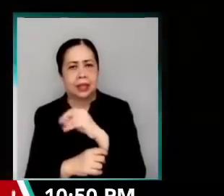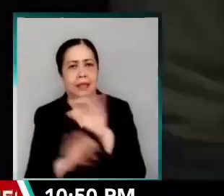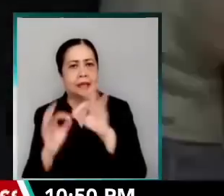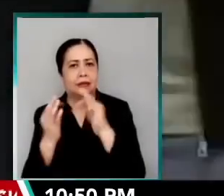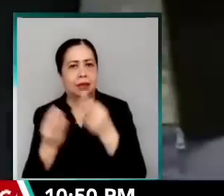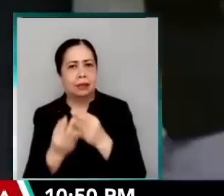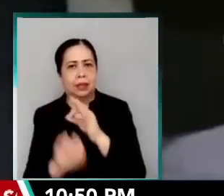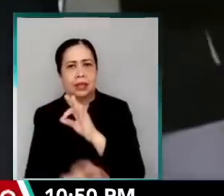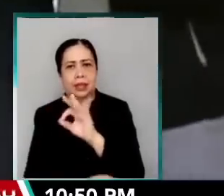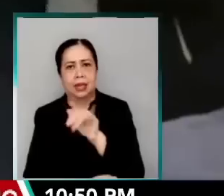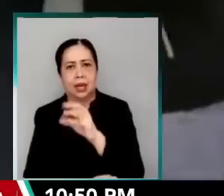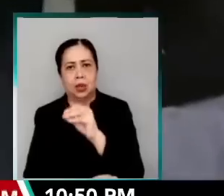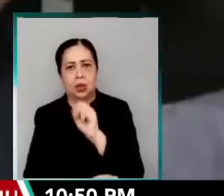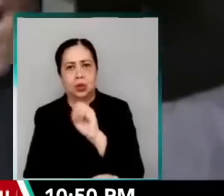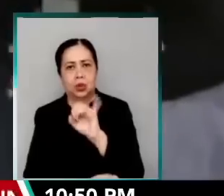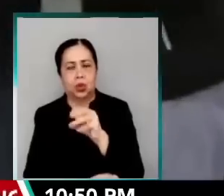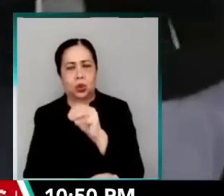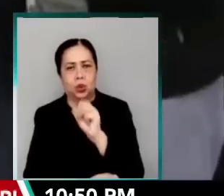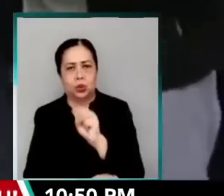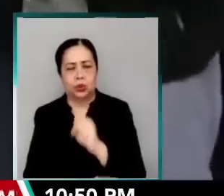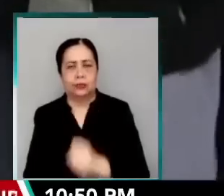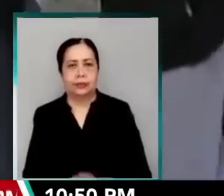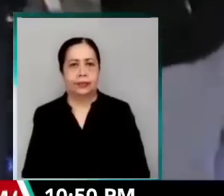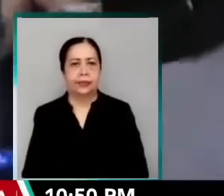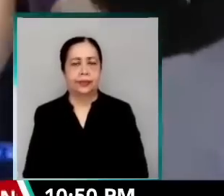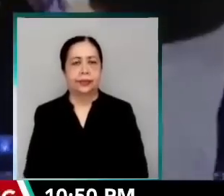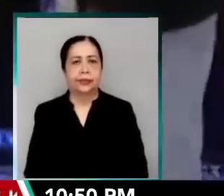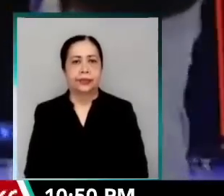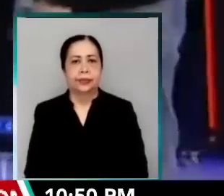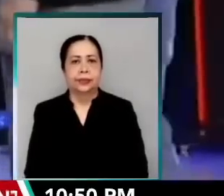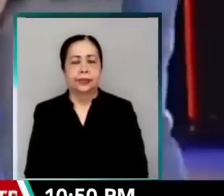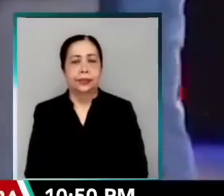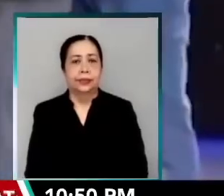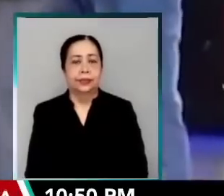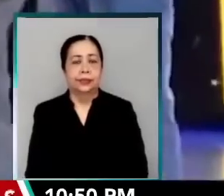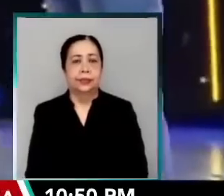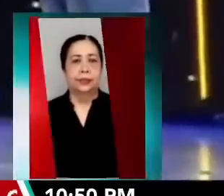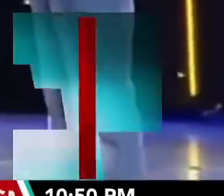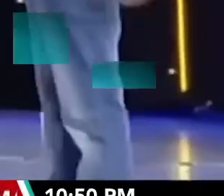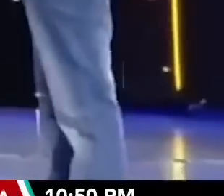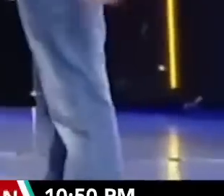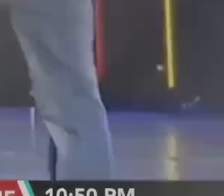Halusos. Nelson Canlas, nagbabalita para sa GMA Integrated News.